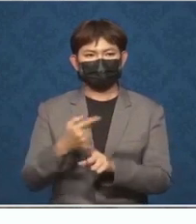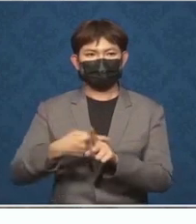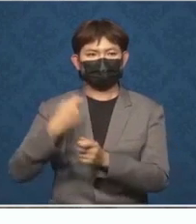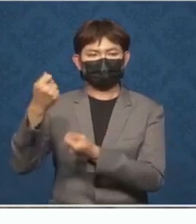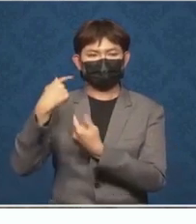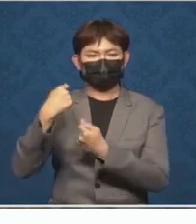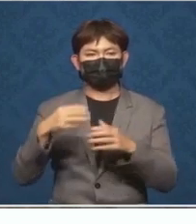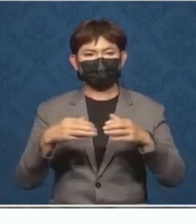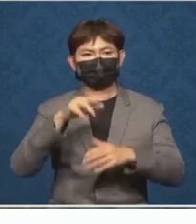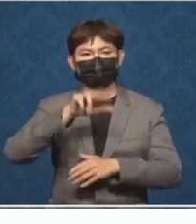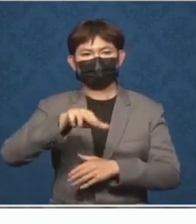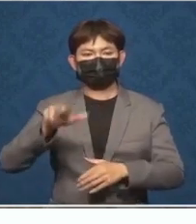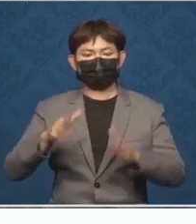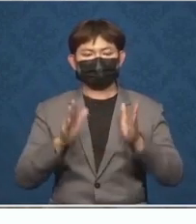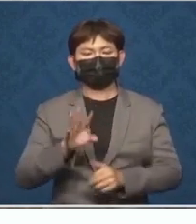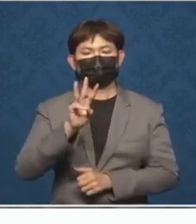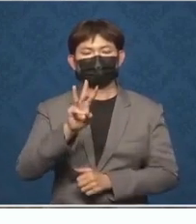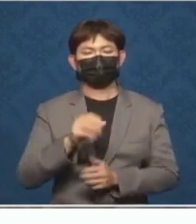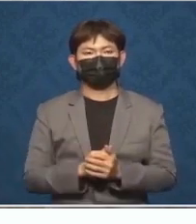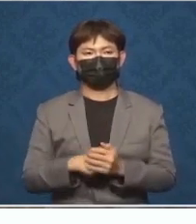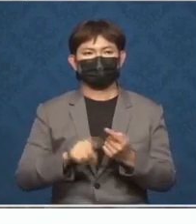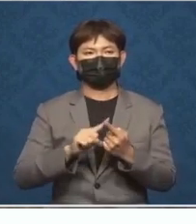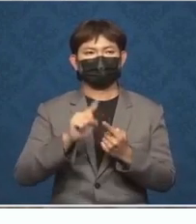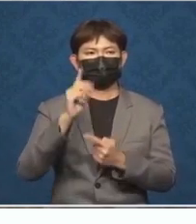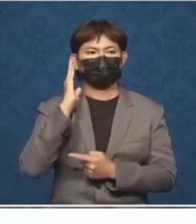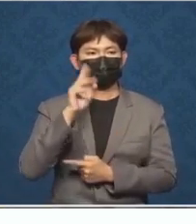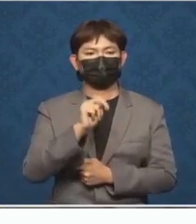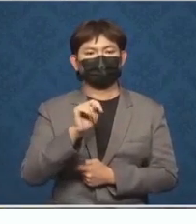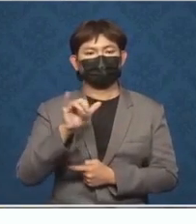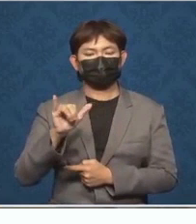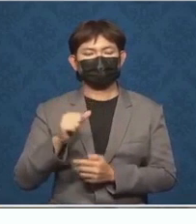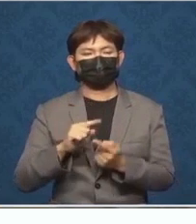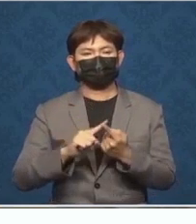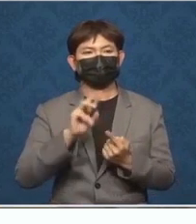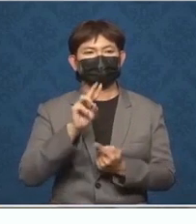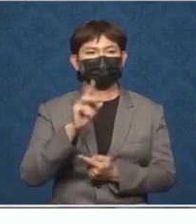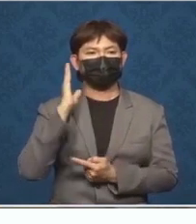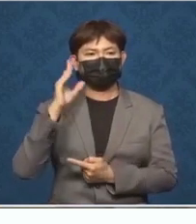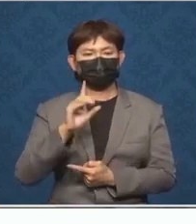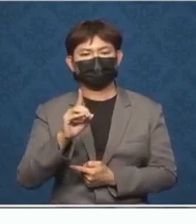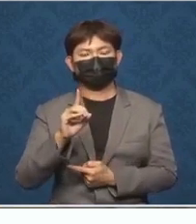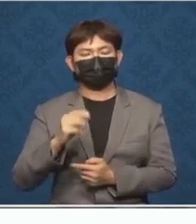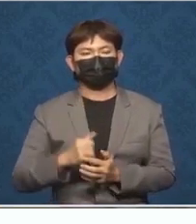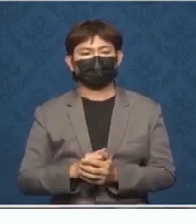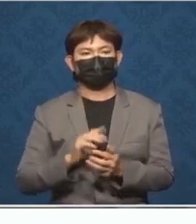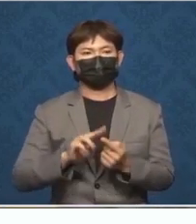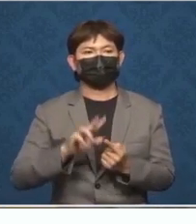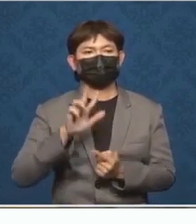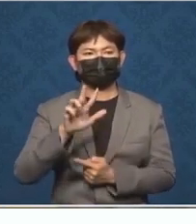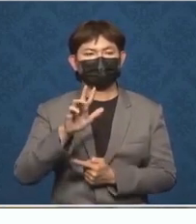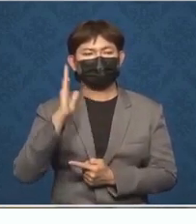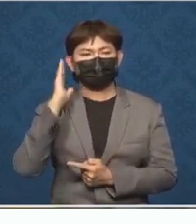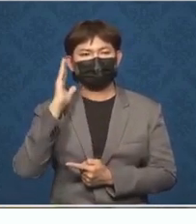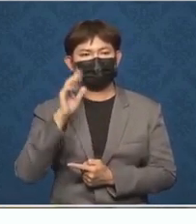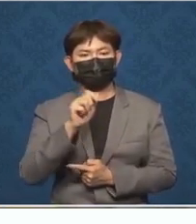จำนวน6ท่านดังนี้ครับ 1. นายนิยมเวชกามา 2. นายดนัยมหิพันธ์ 3. นาย